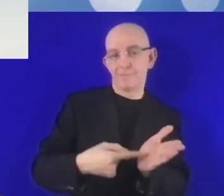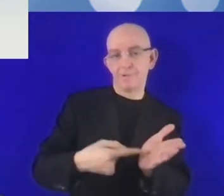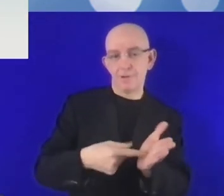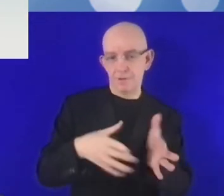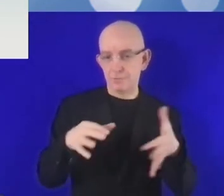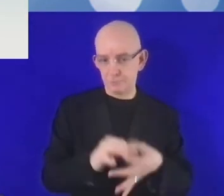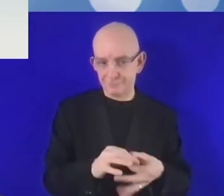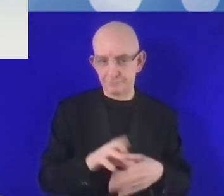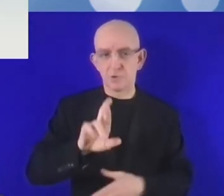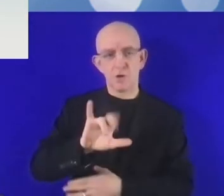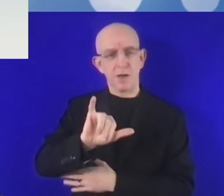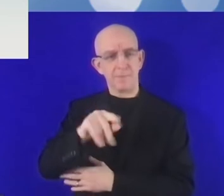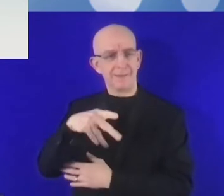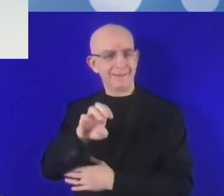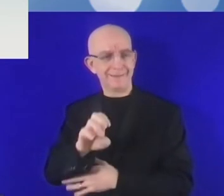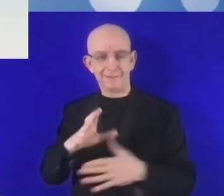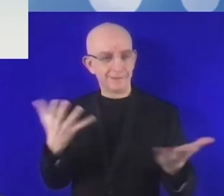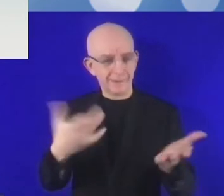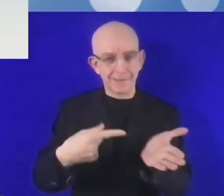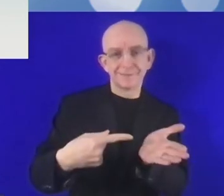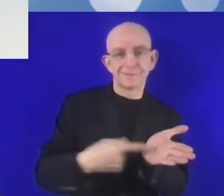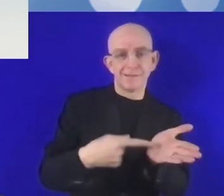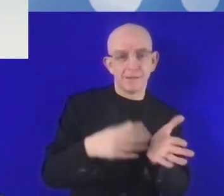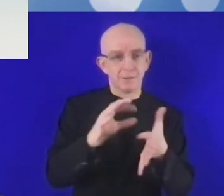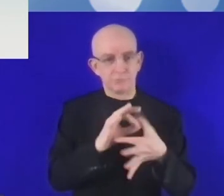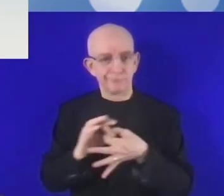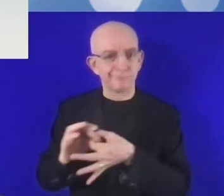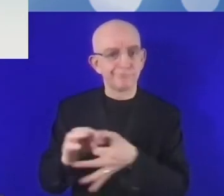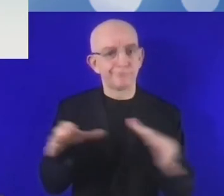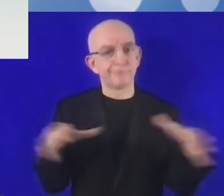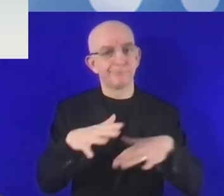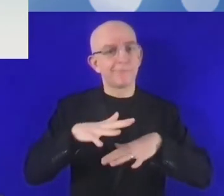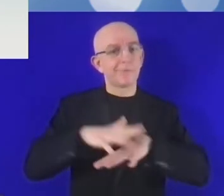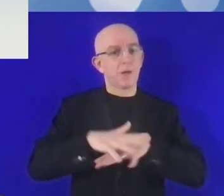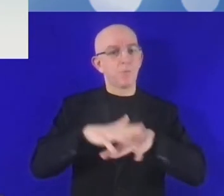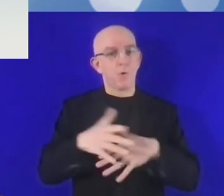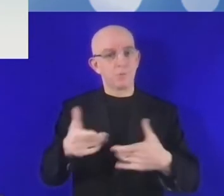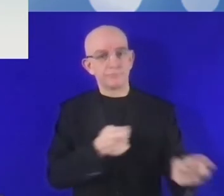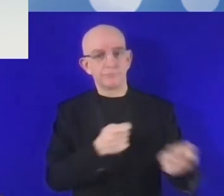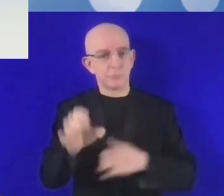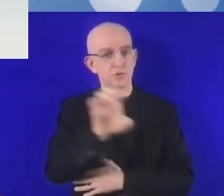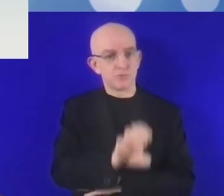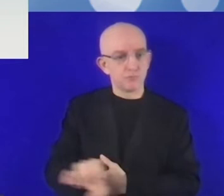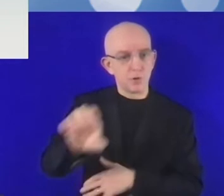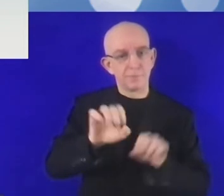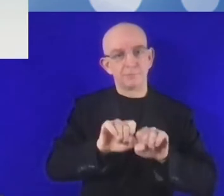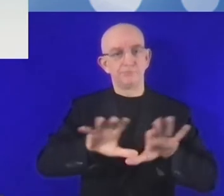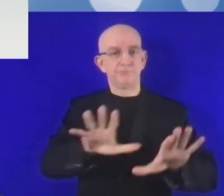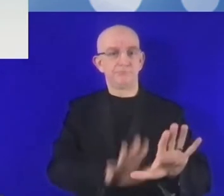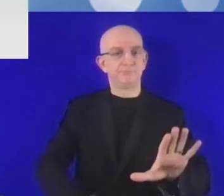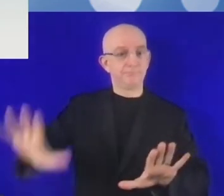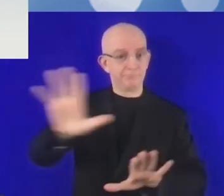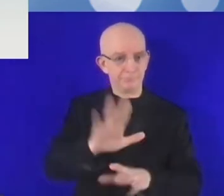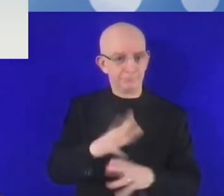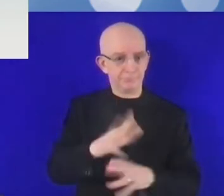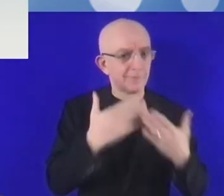du monde de la technique, de la communauté technique d'Internet. RIPE est une organisation qui coordonne techniquement,